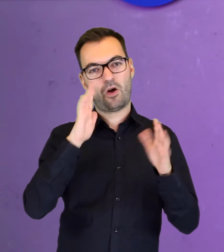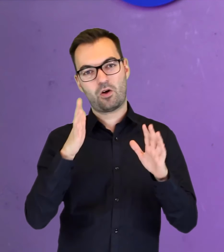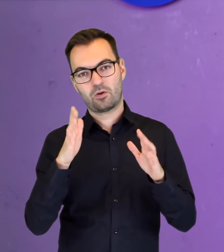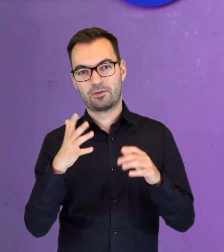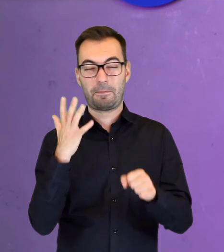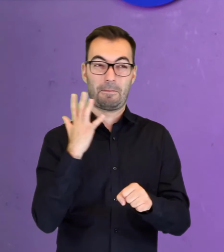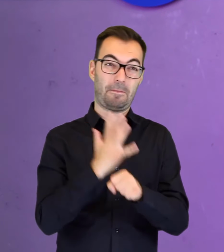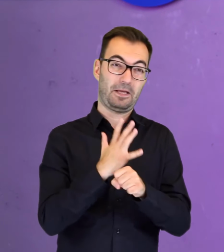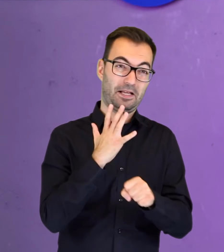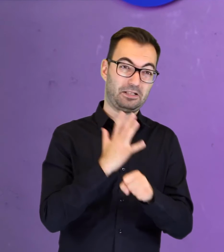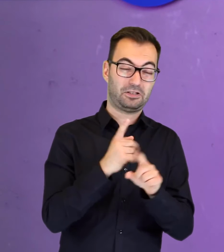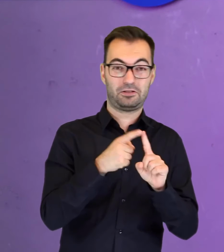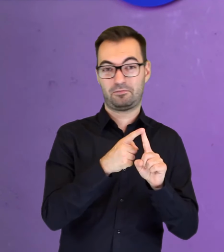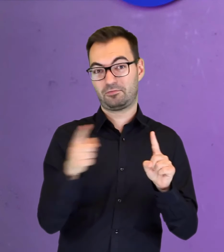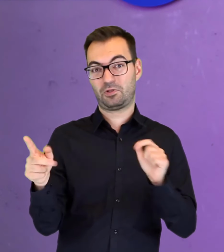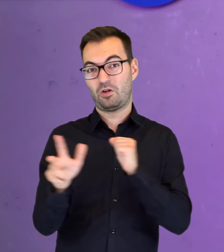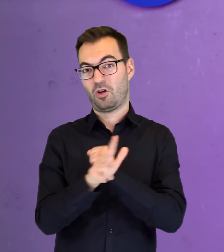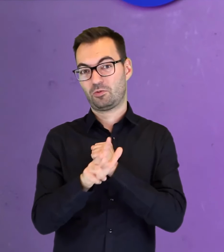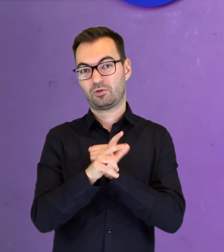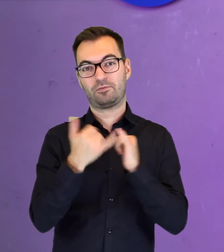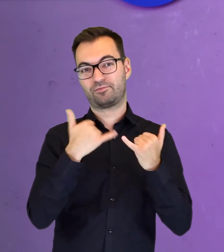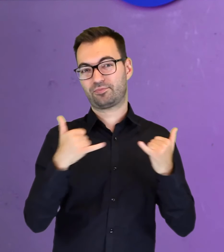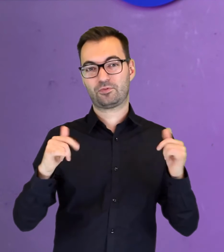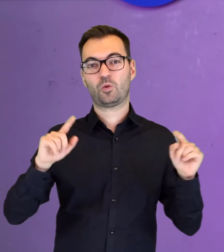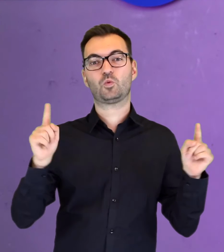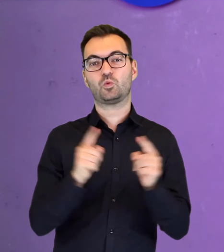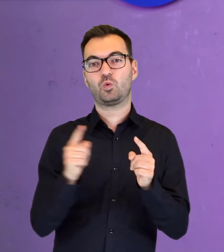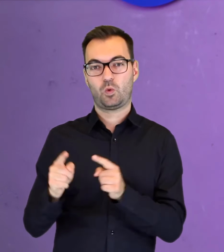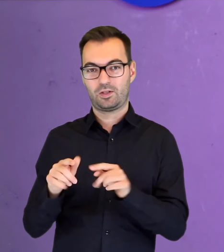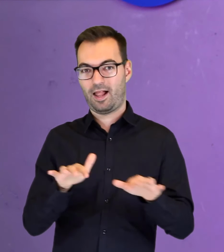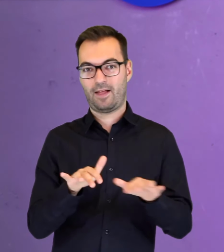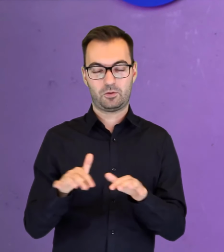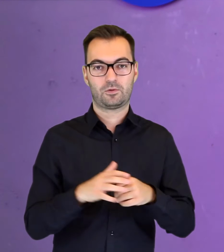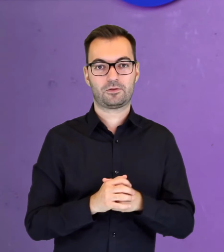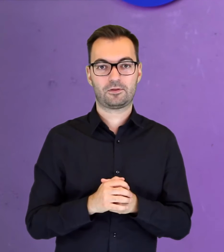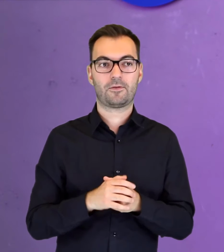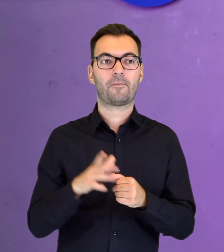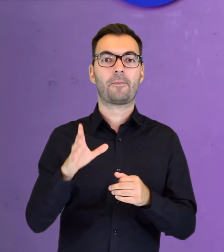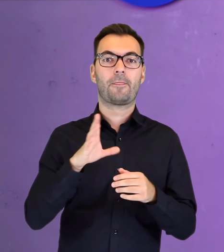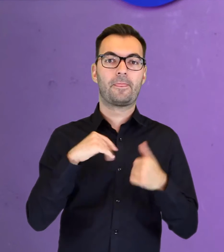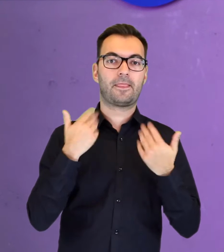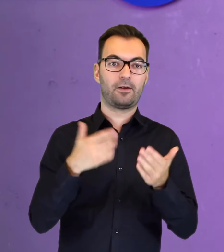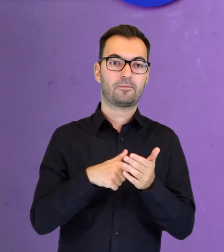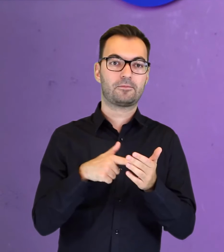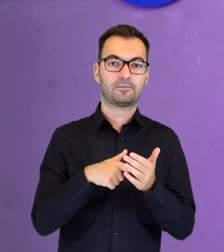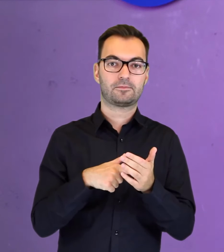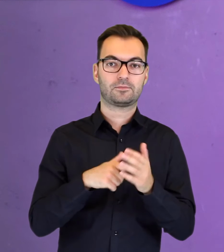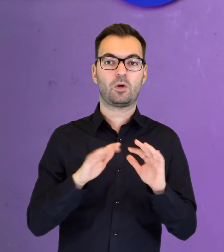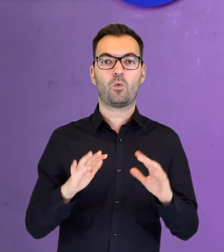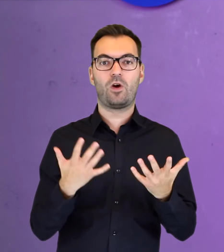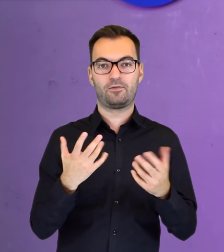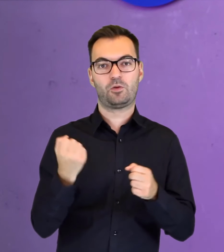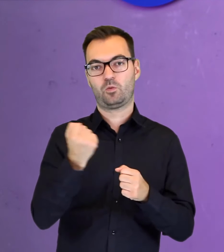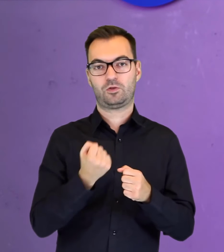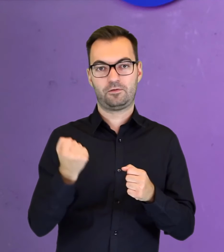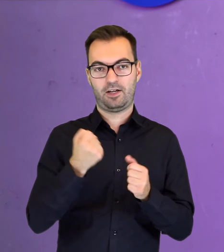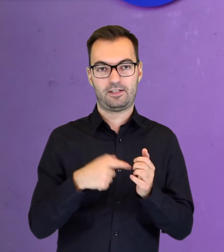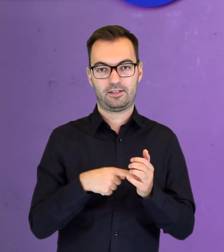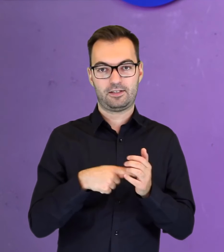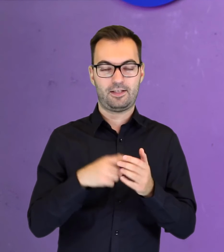Mac OS i każdy z czytników ekranu ma około 50-80 różne